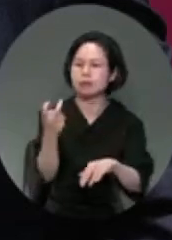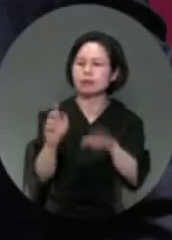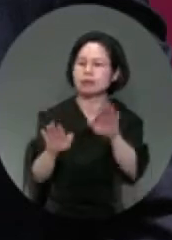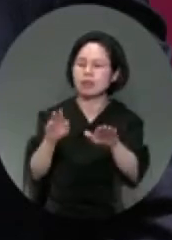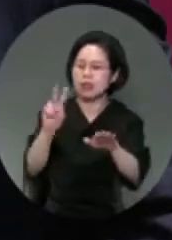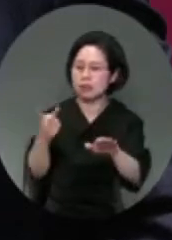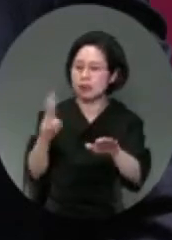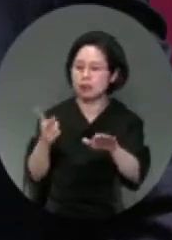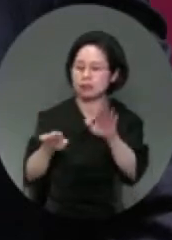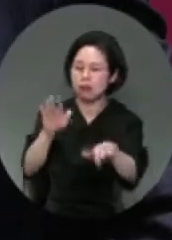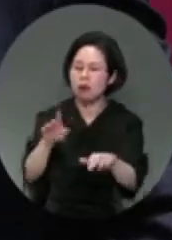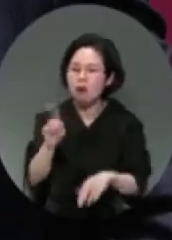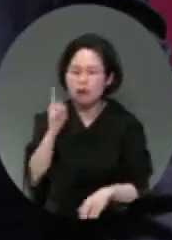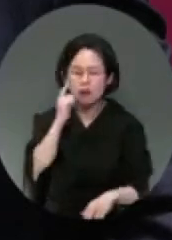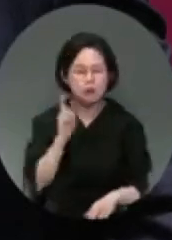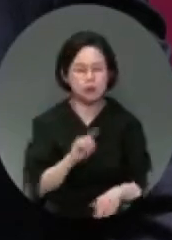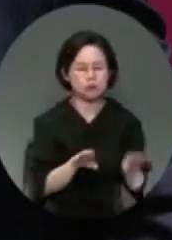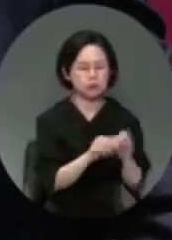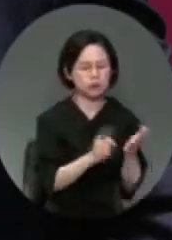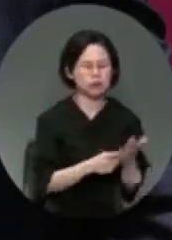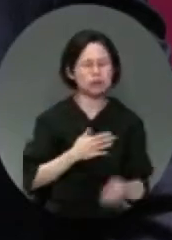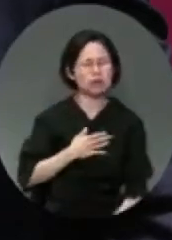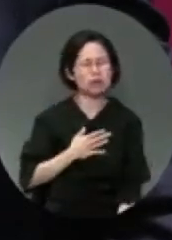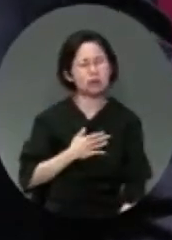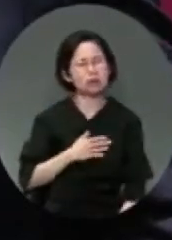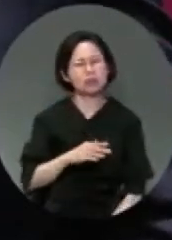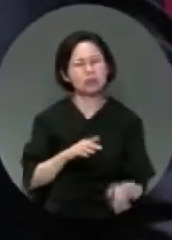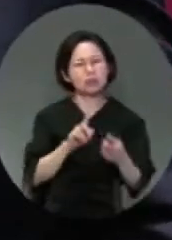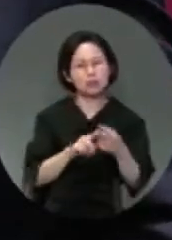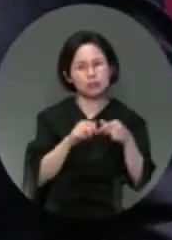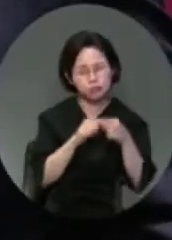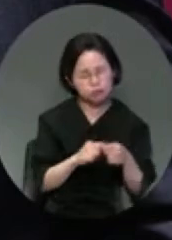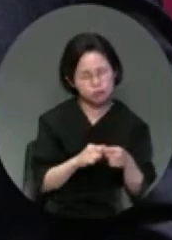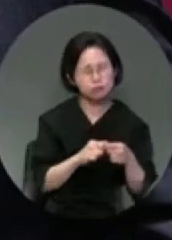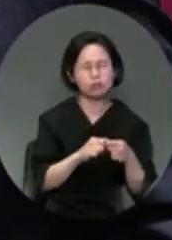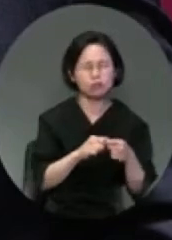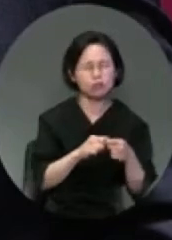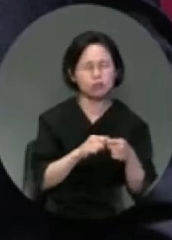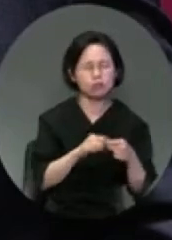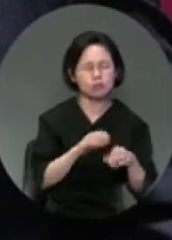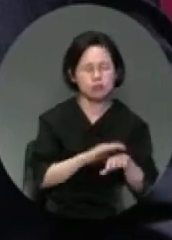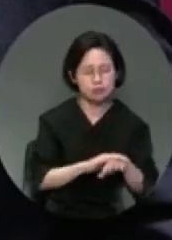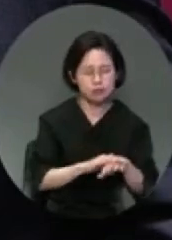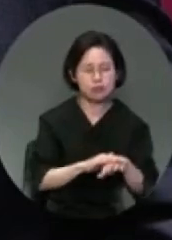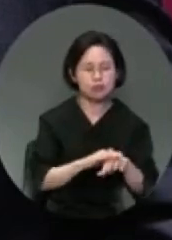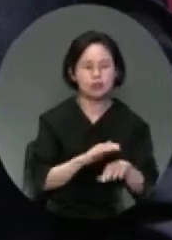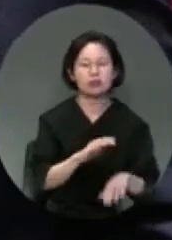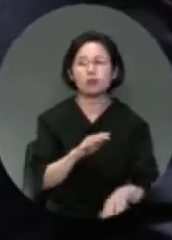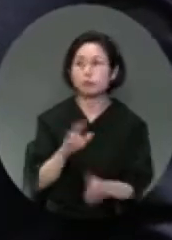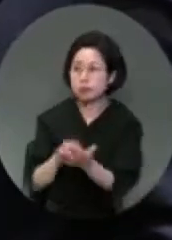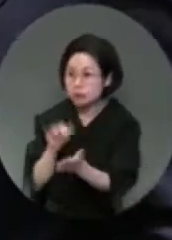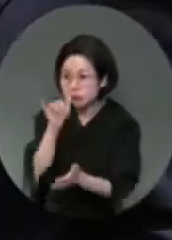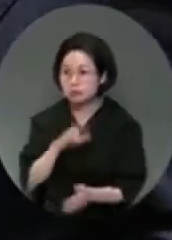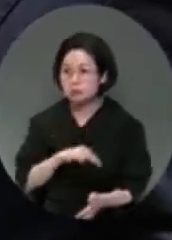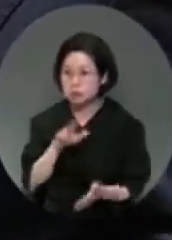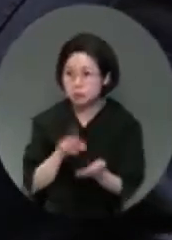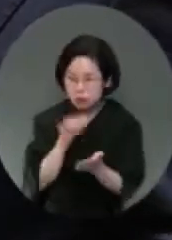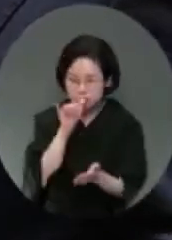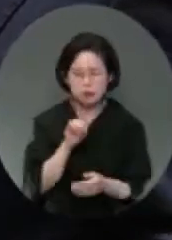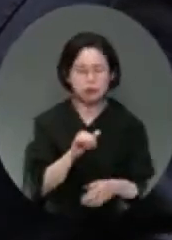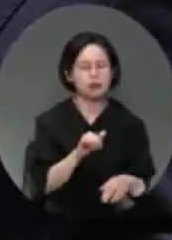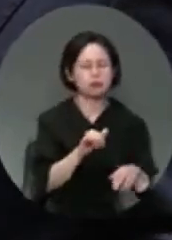그거는 제가 구체적인 사안에 대해서 뭐라고 판단하기 문제가 있다고 생각하지 않으십니까? 다소 뭐 정상적인 수준은